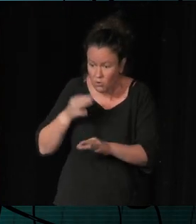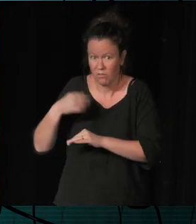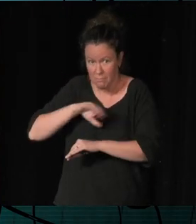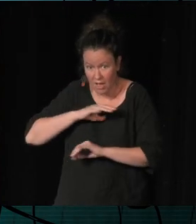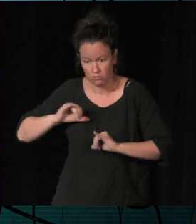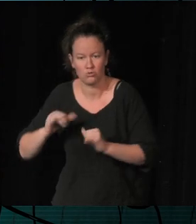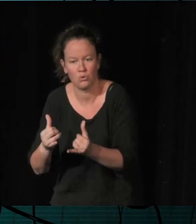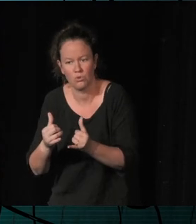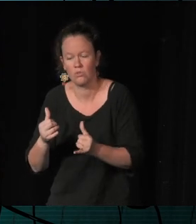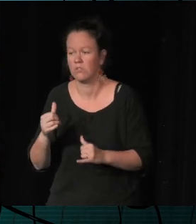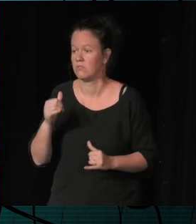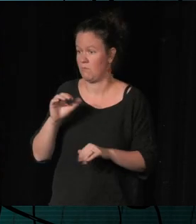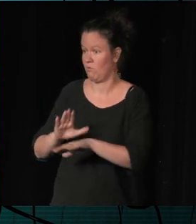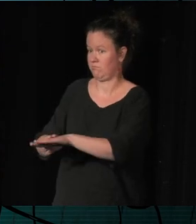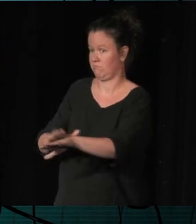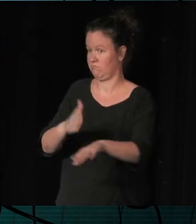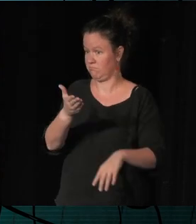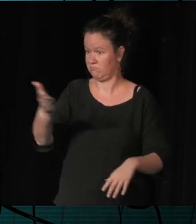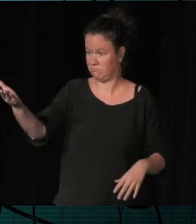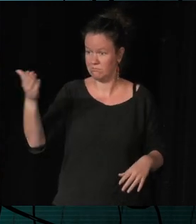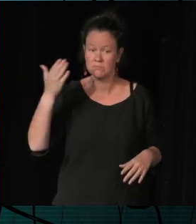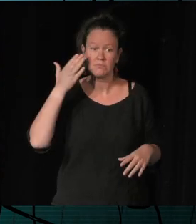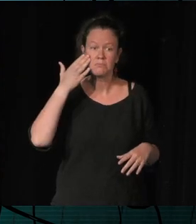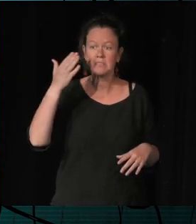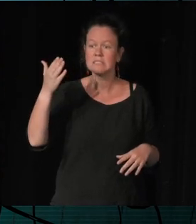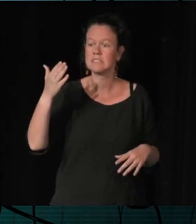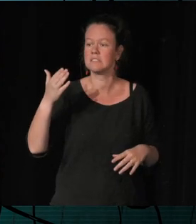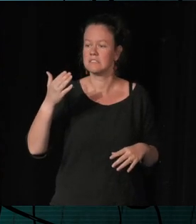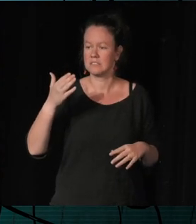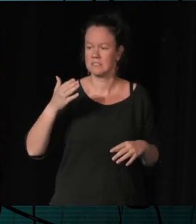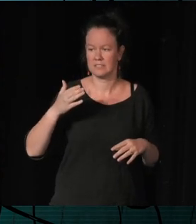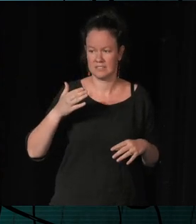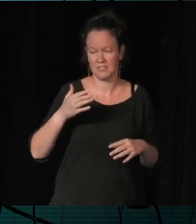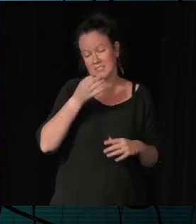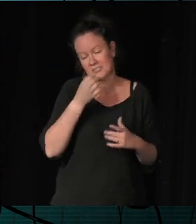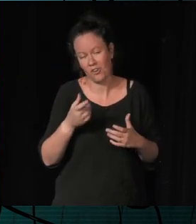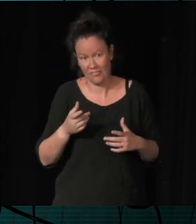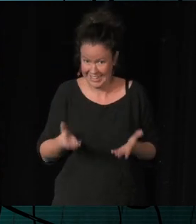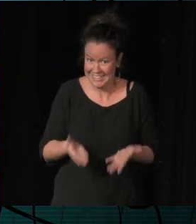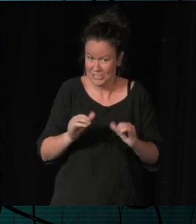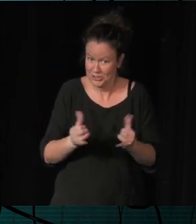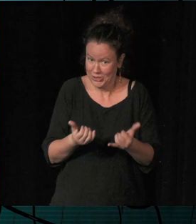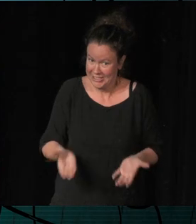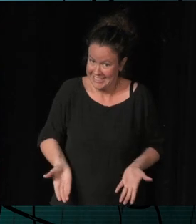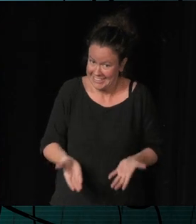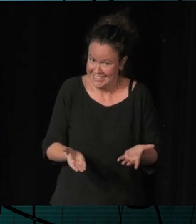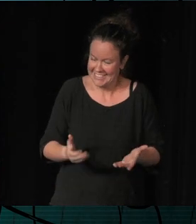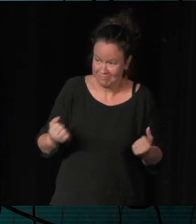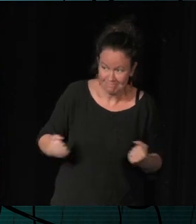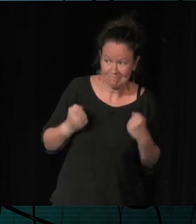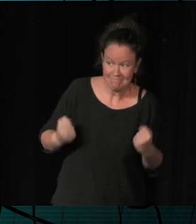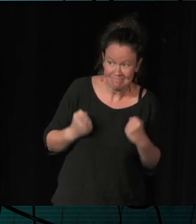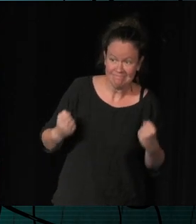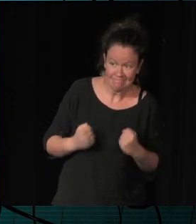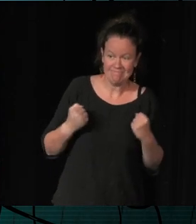si vous n'y avez pas joué, on dit souvent, ça fait toujours un peu vendeur de soupe, mais allez-y, jouez. Je fais mon Patrick Alliot.